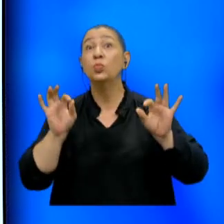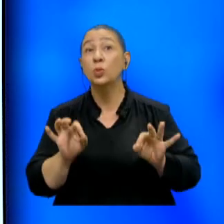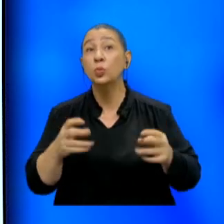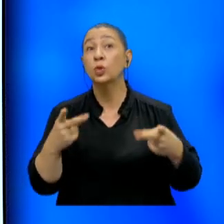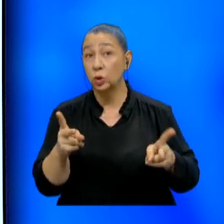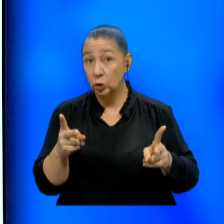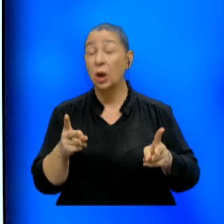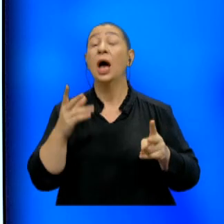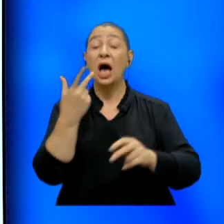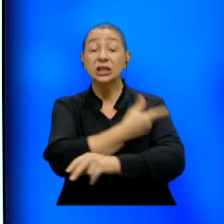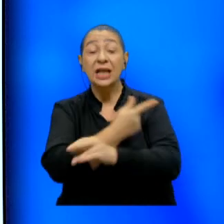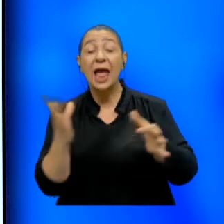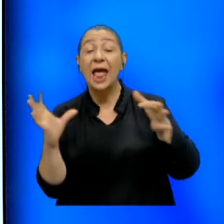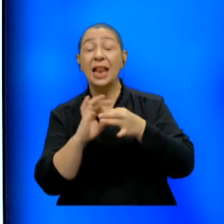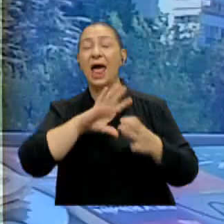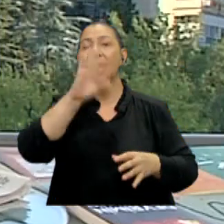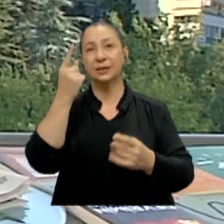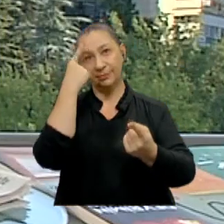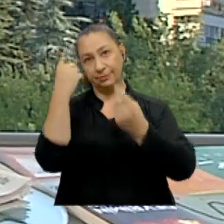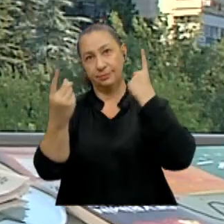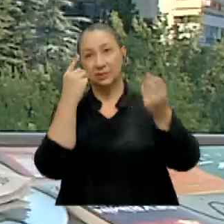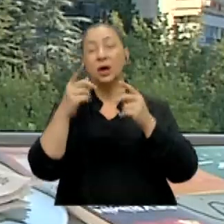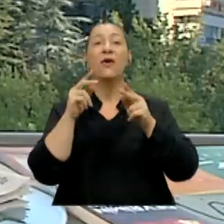ve aşıyla ilgili herkese bir çağrı